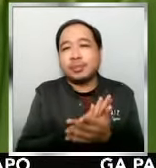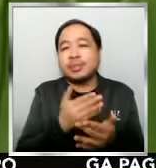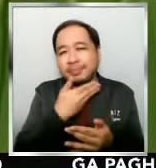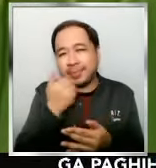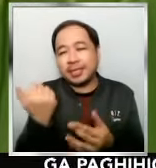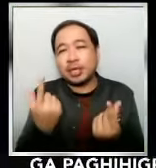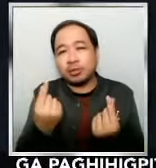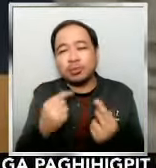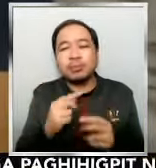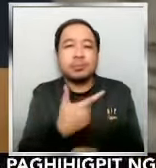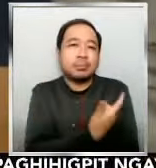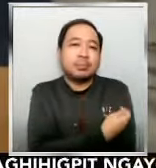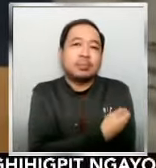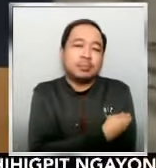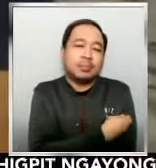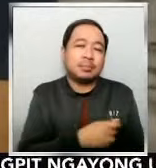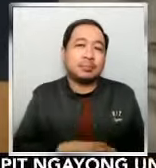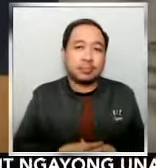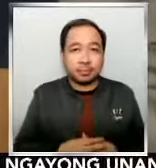bakuna.